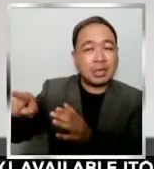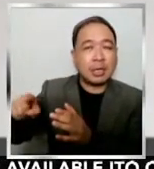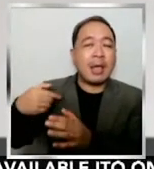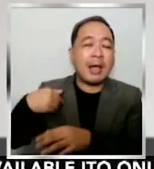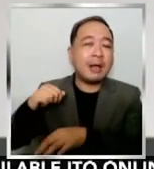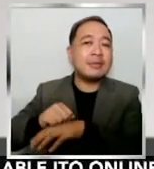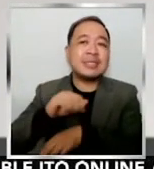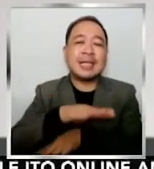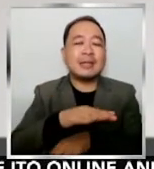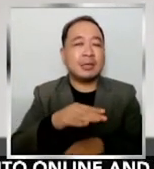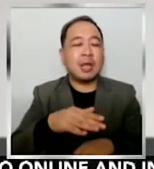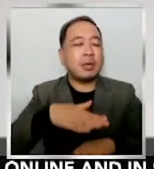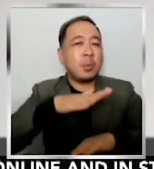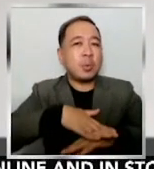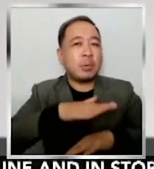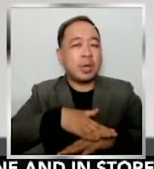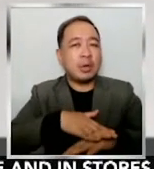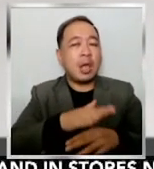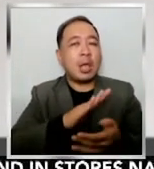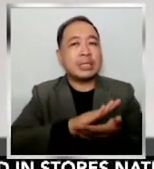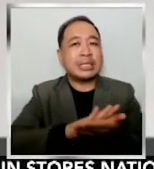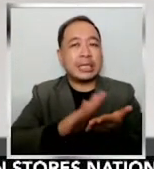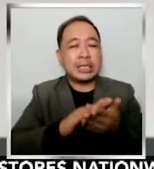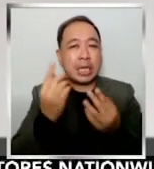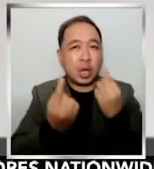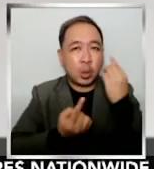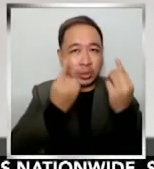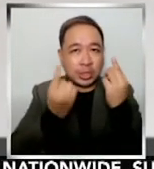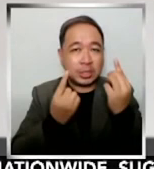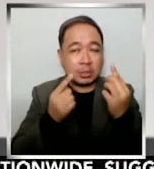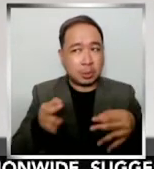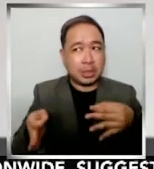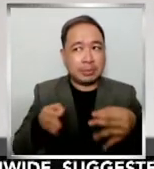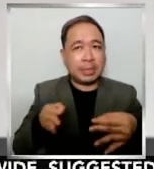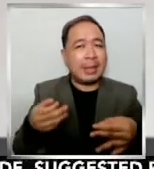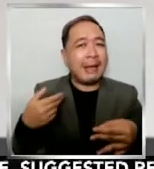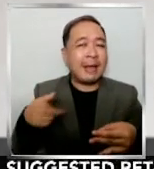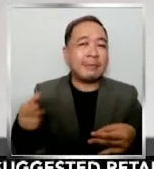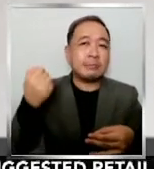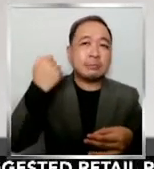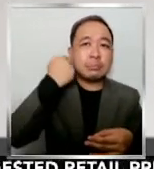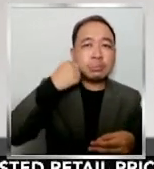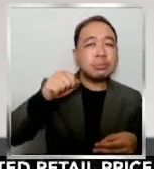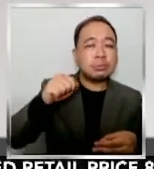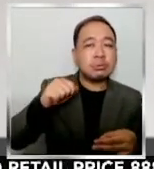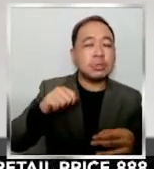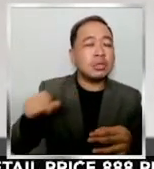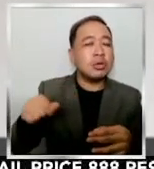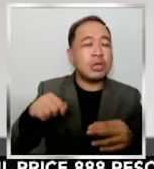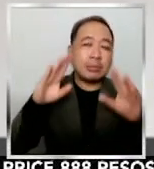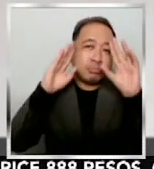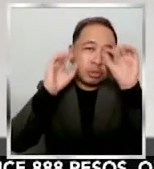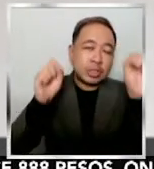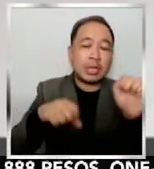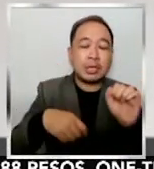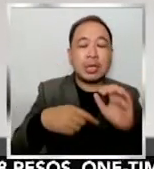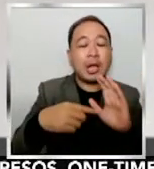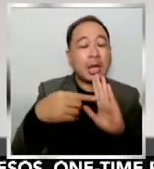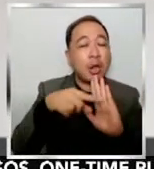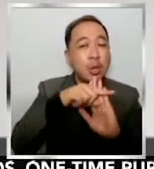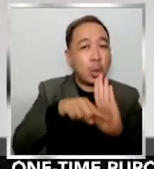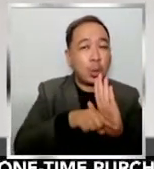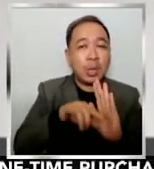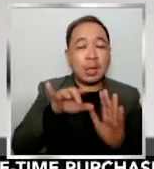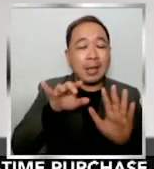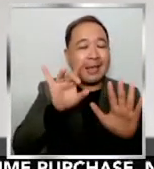kay Acebias, kung saan nakasaad na nagkaroon siya ng paglabag sa Presidential Decree 856, alinsunod sa